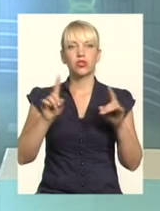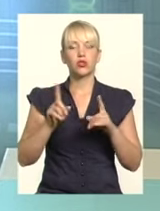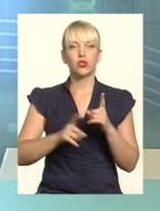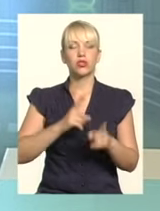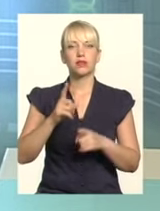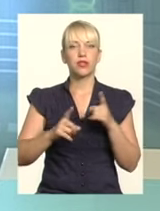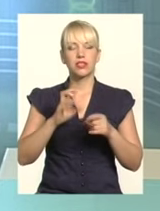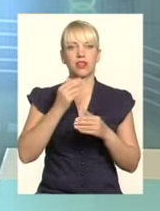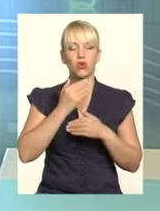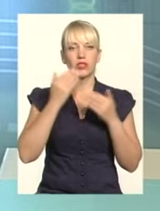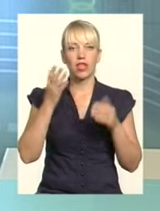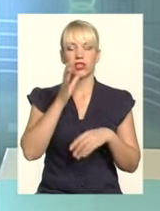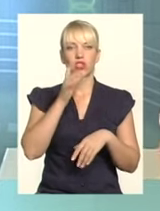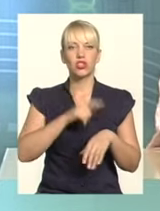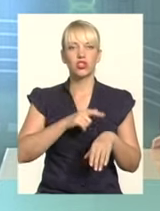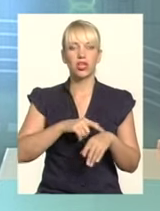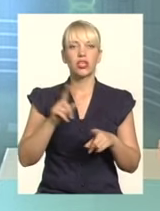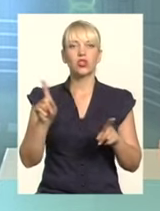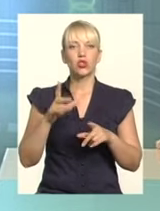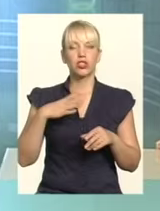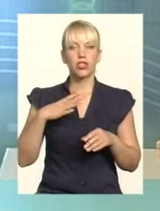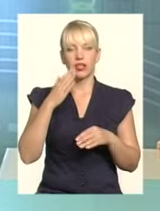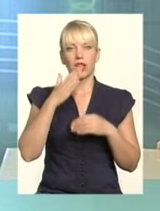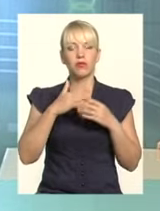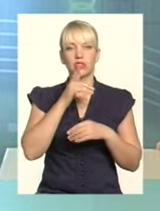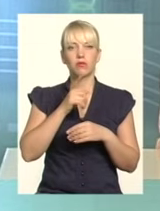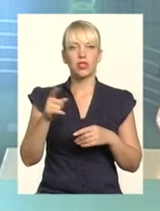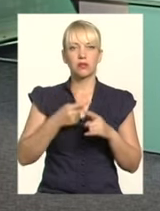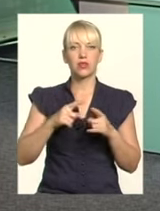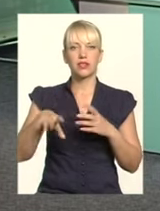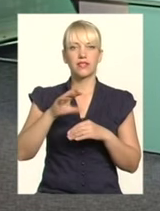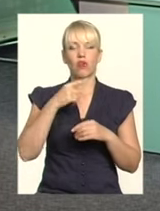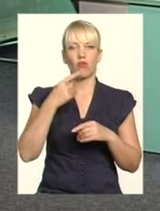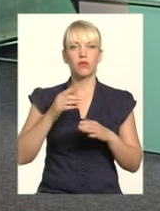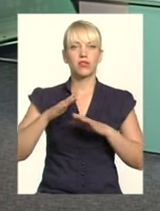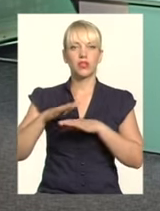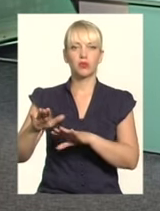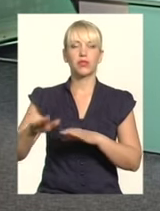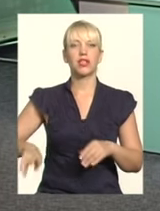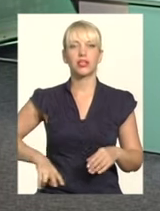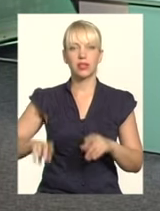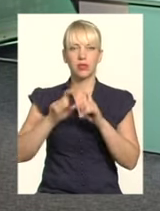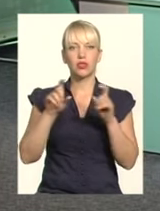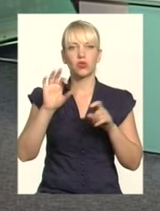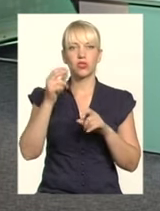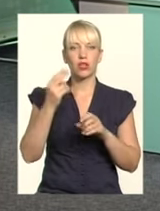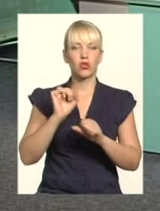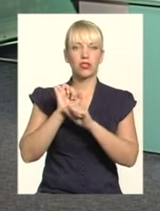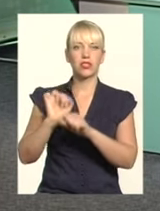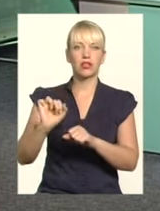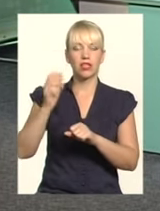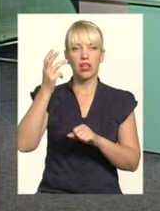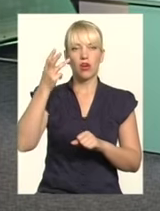час, чого чекати найближчим часом, про це все говоримо із заступником директора Департаменту соціального захисту населення Хмельницької обласної